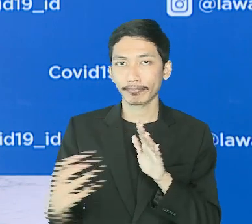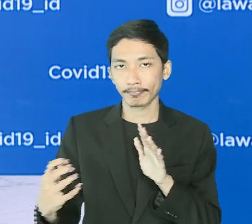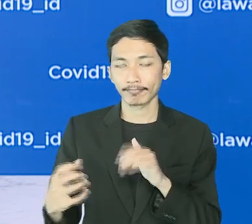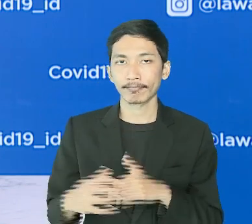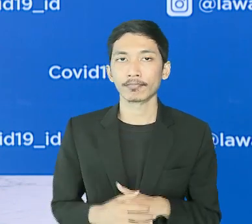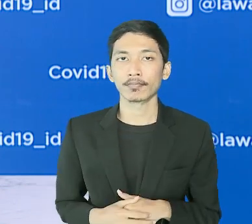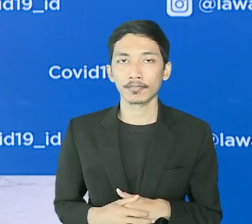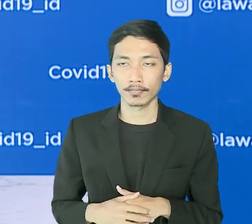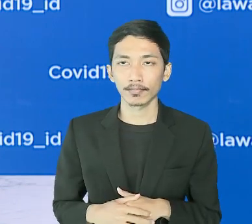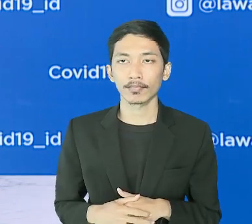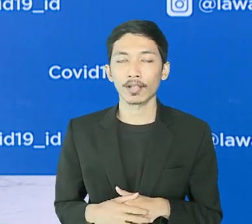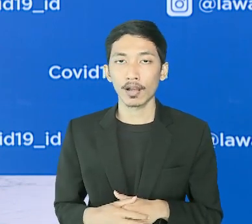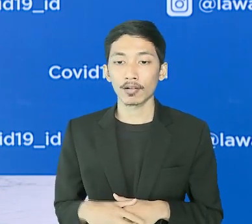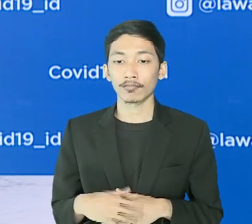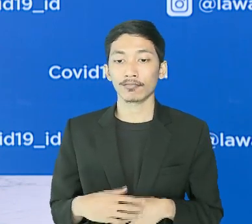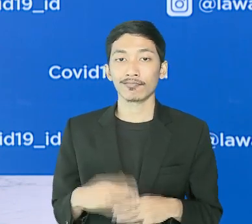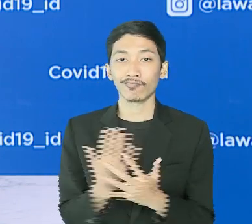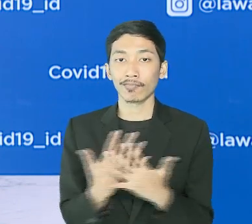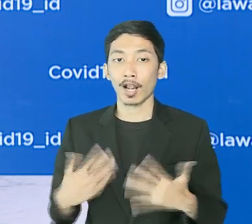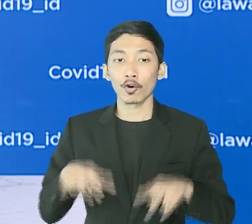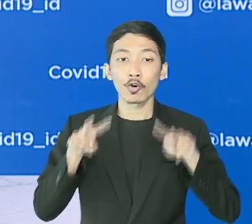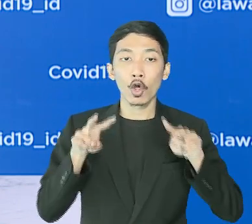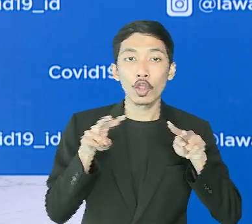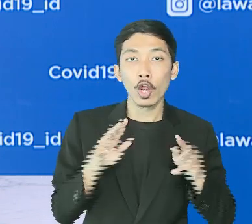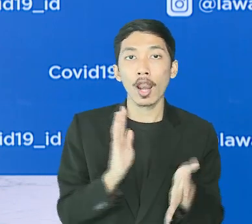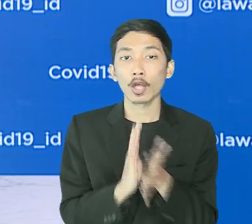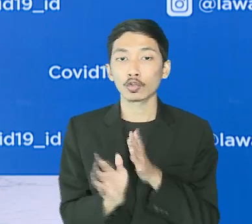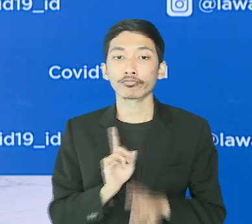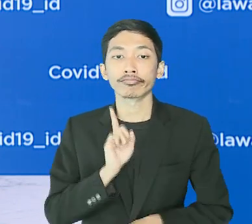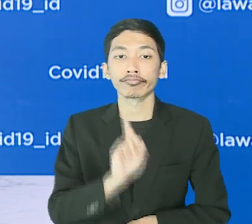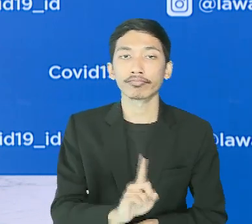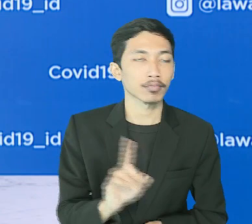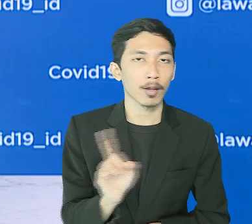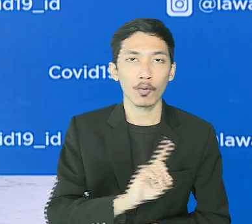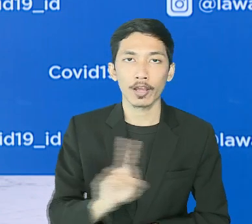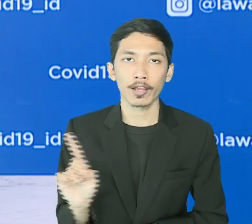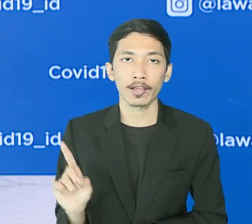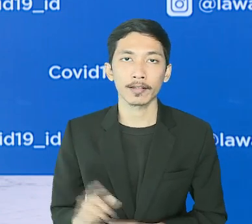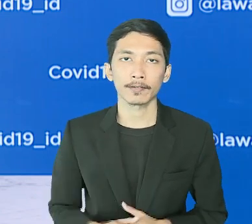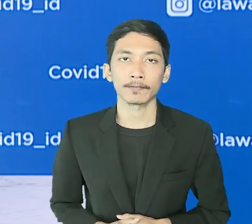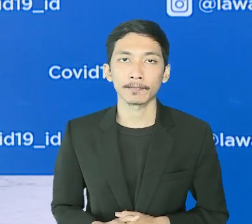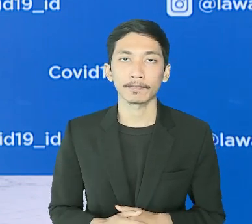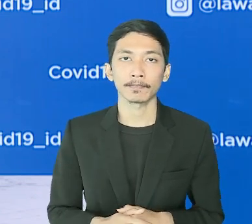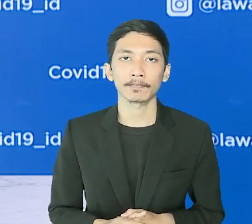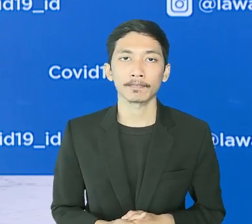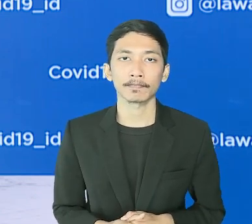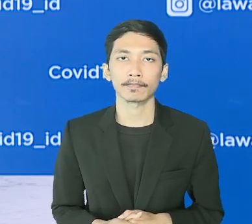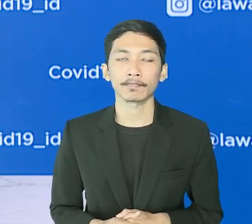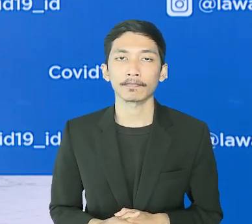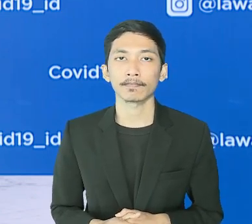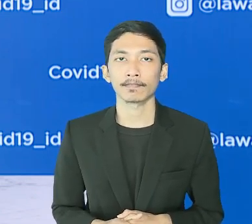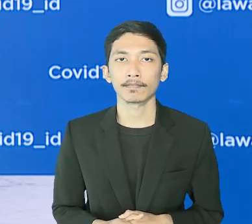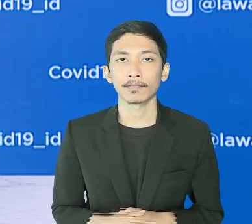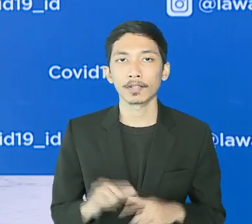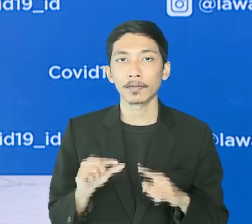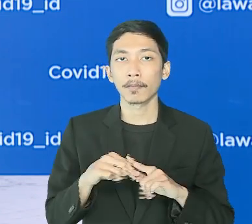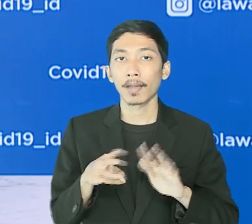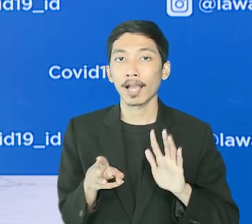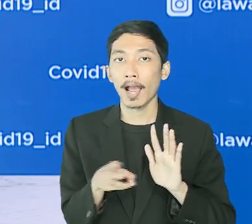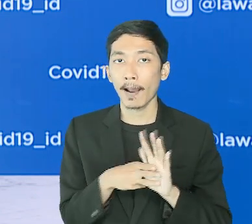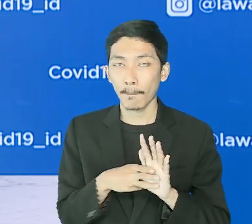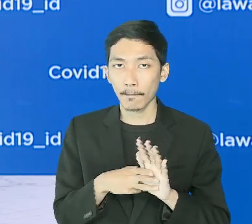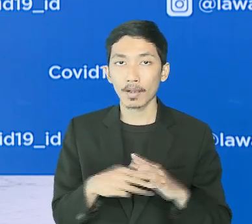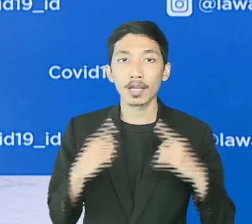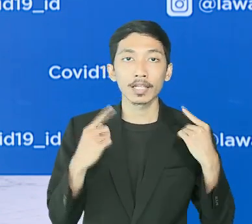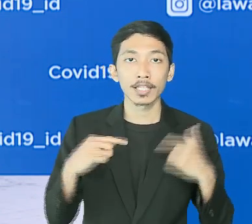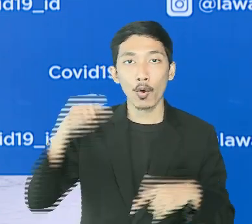diperbolehkan menonton secara langsung atau melakukan nonton bareng. Sedangkan untuk PPKM di luar Jawa